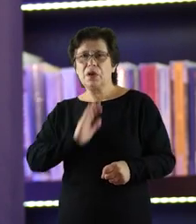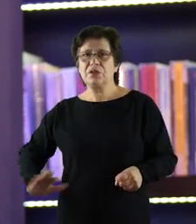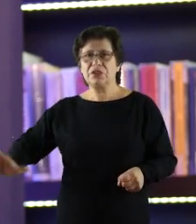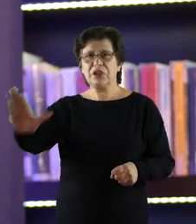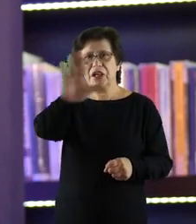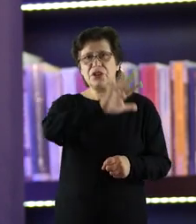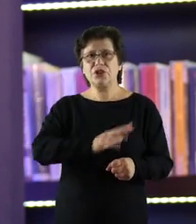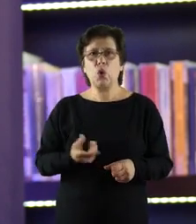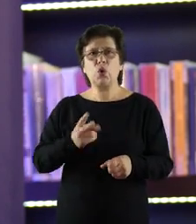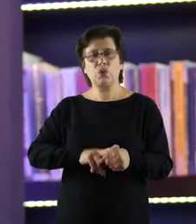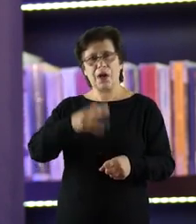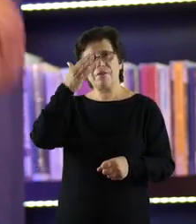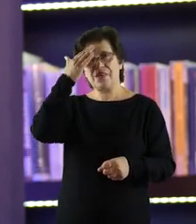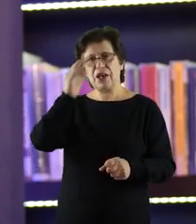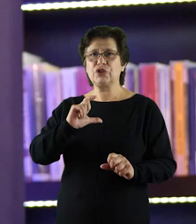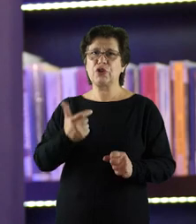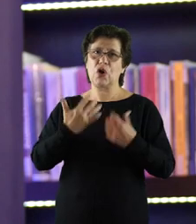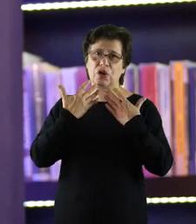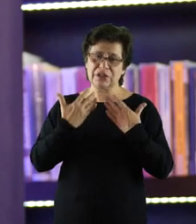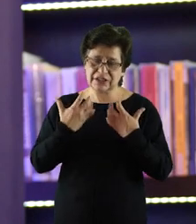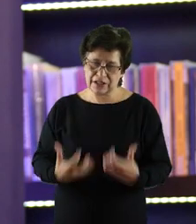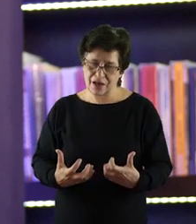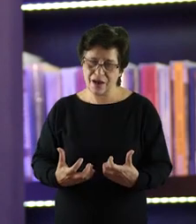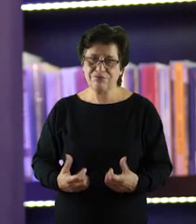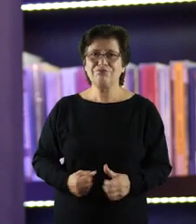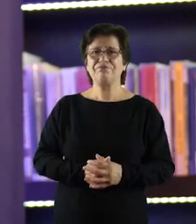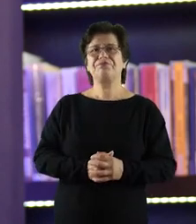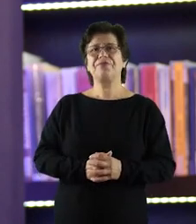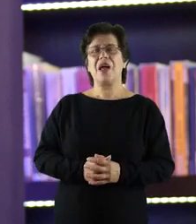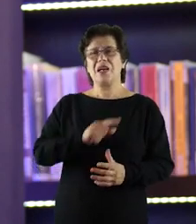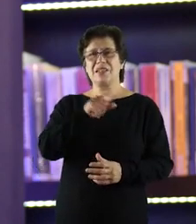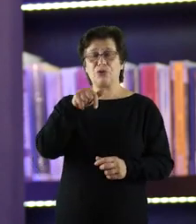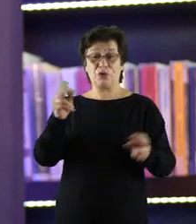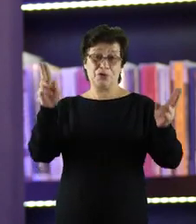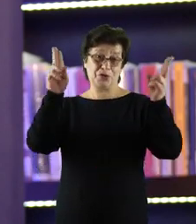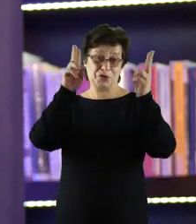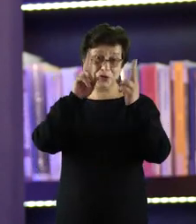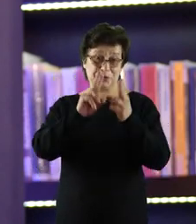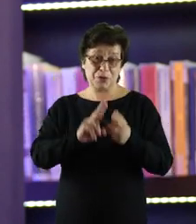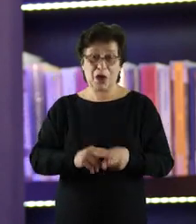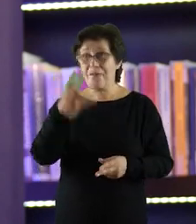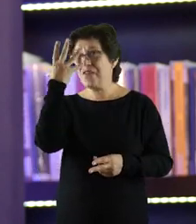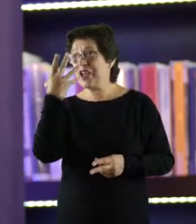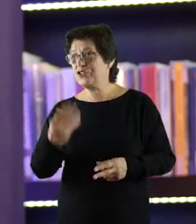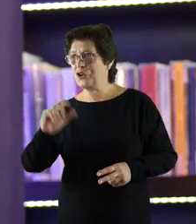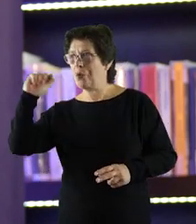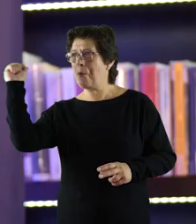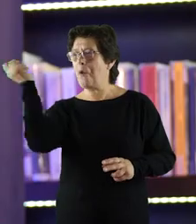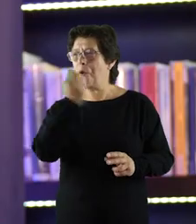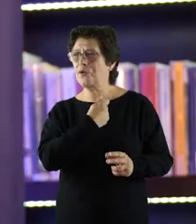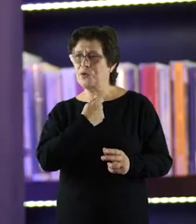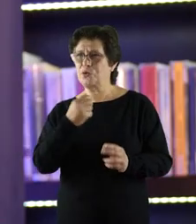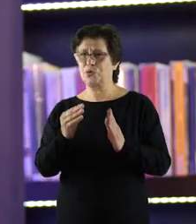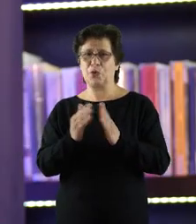wie, czego chce. Za to dzisiejsze spotkanie, które zabieram z sobą w jesienną podróż na Kaszuby, bardzo serdecznie